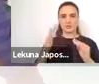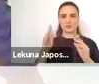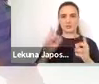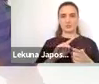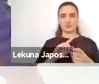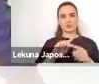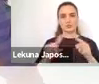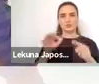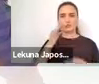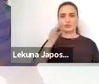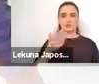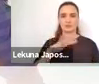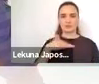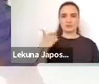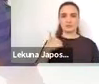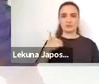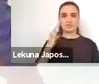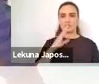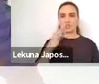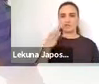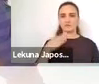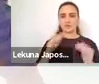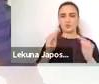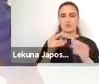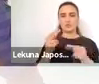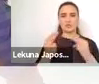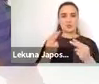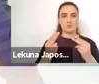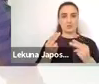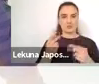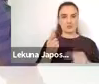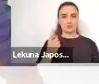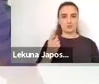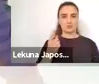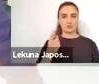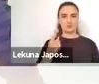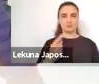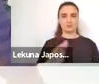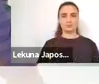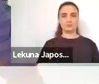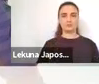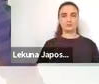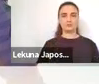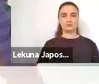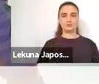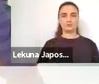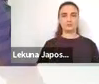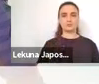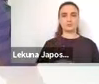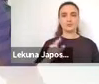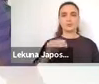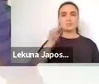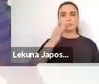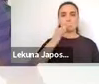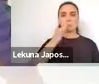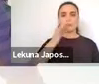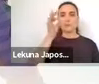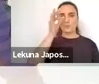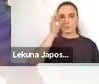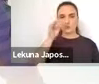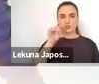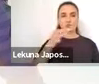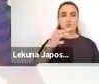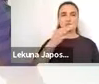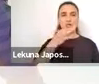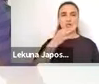გითხრას, რომ აღარ მინდა მე დედა შვილობანას თამაში. ხო? ანუ მას სანამ მოსწონს, მას სანამ